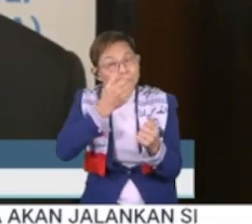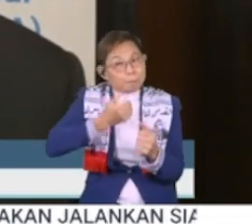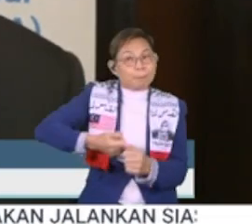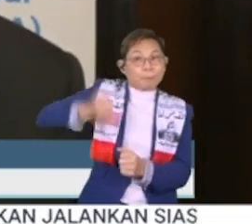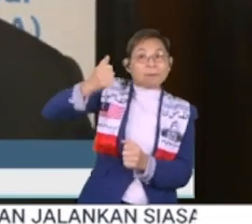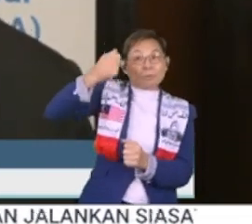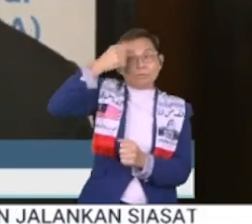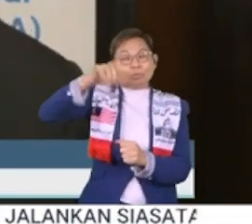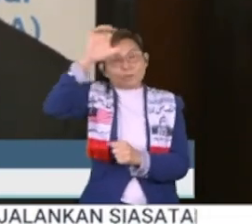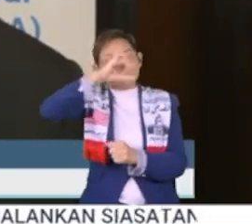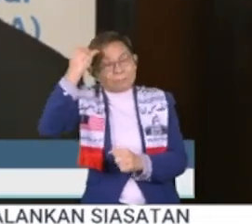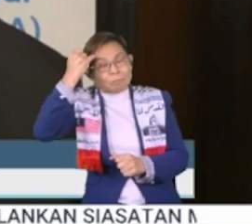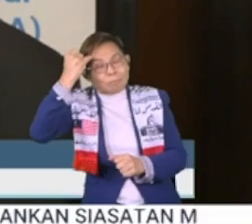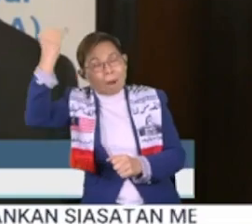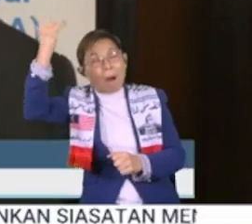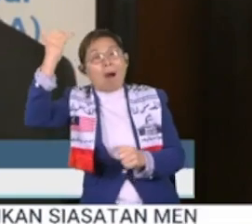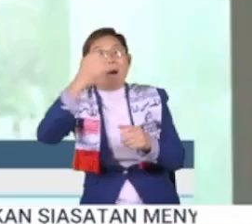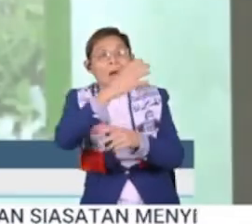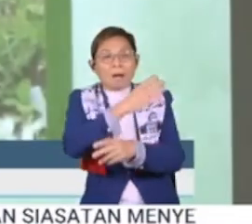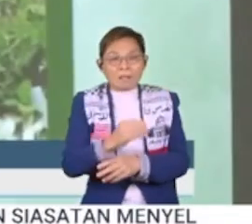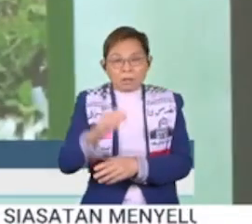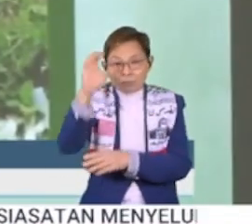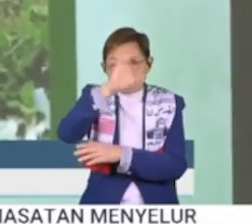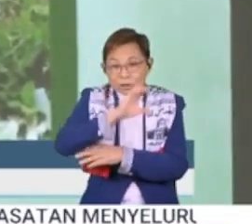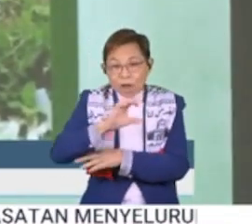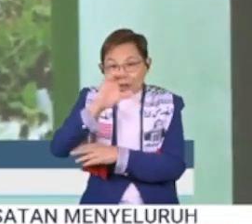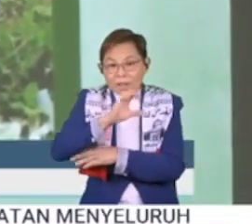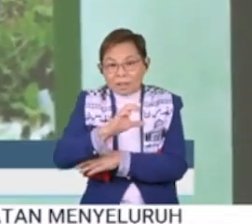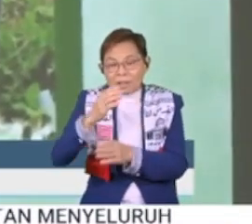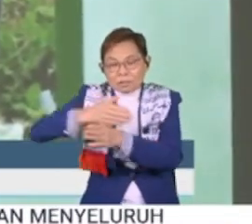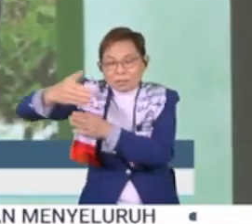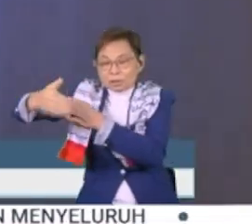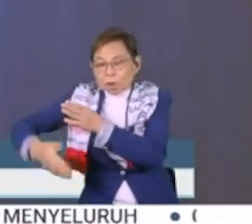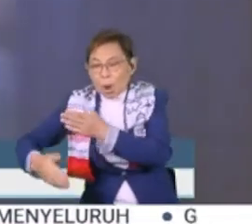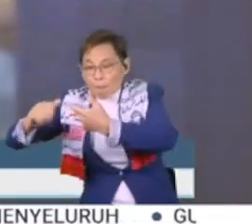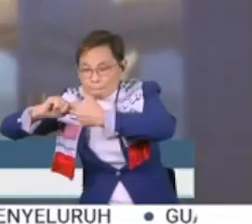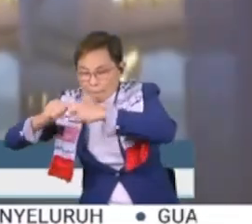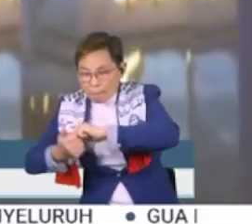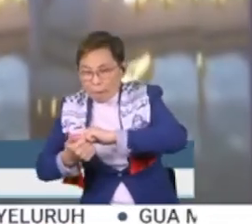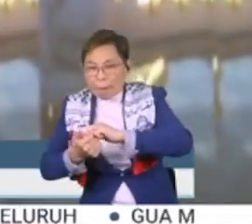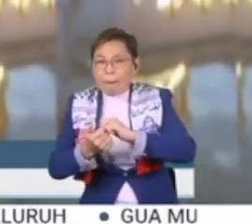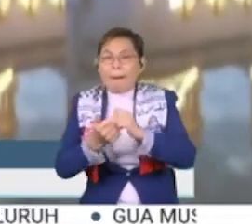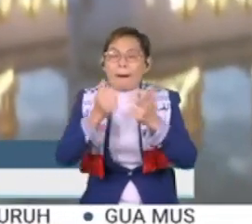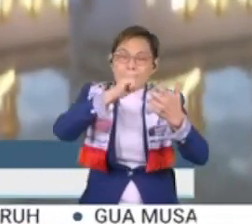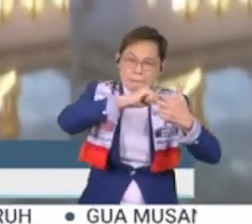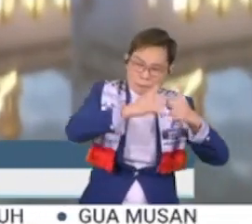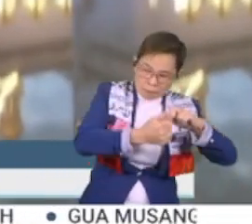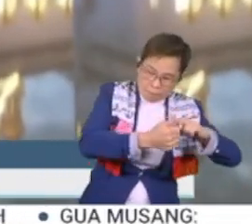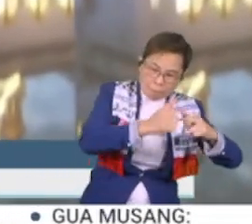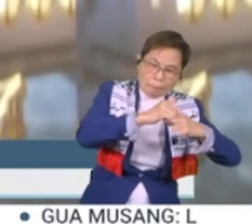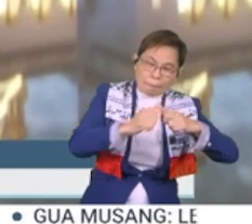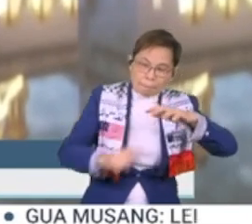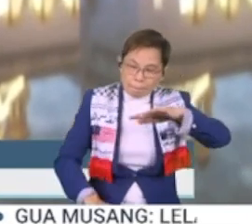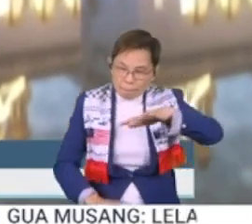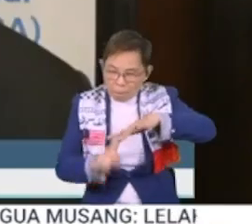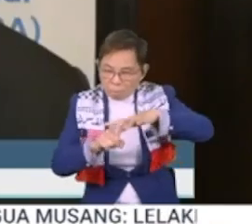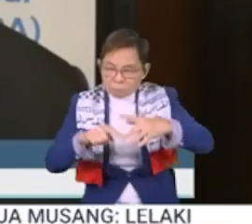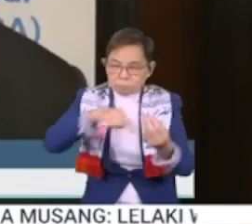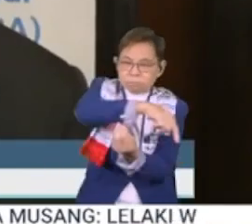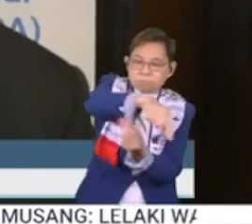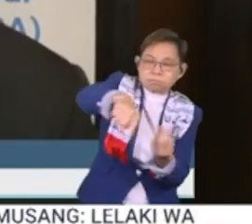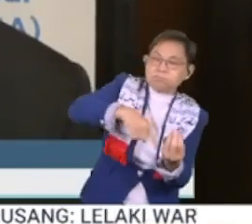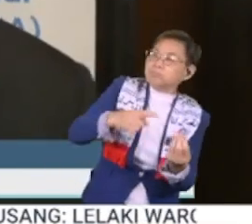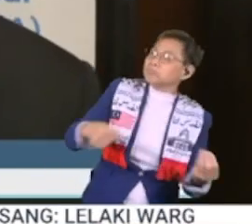bagi mencari jalan ataupun mencari solution kepada isu-isu yang Berbangkit di sekeliling kita